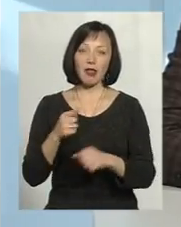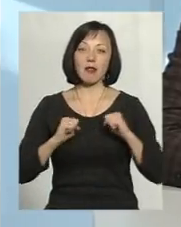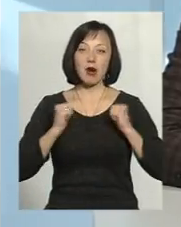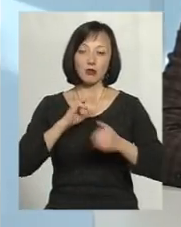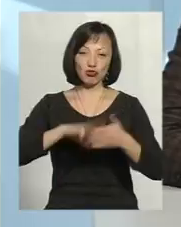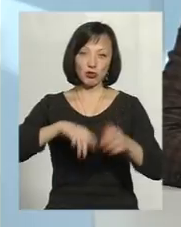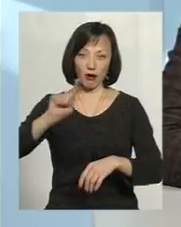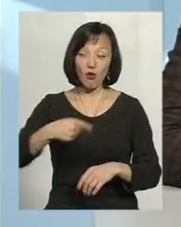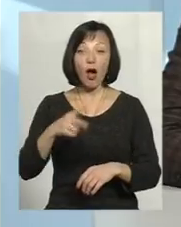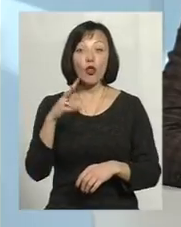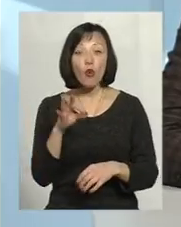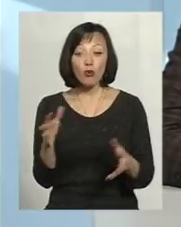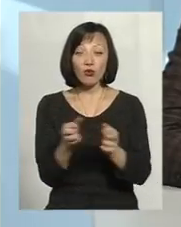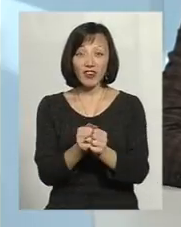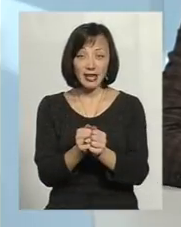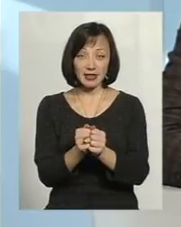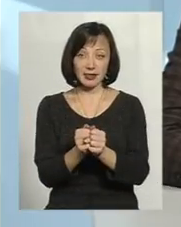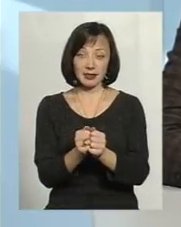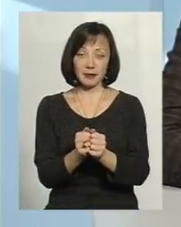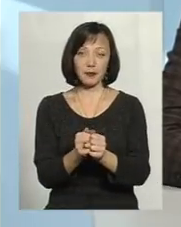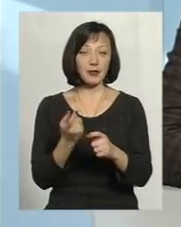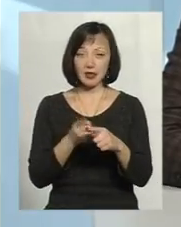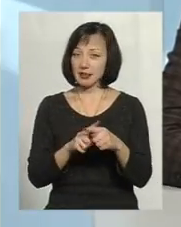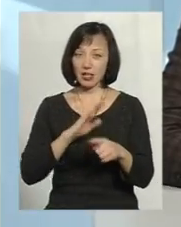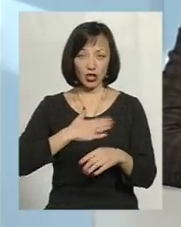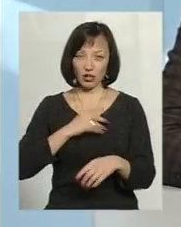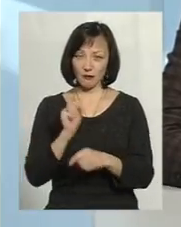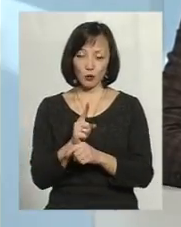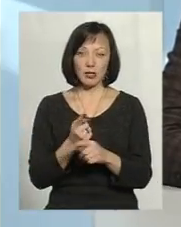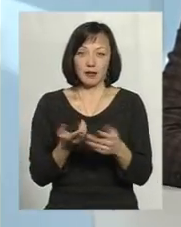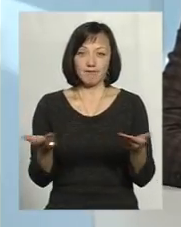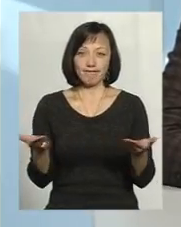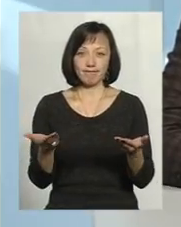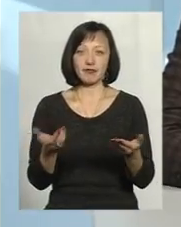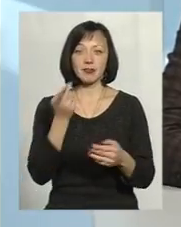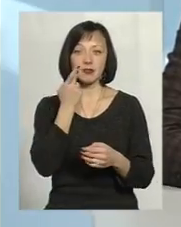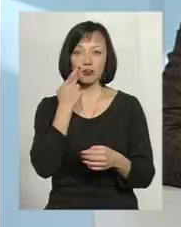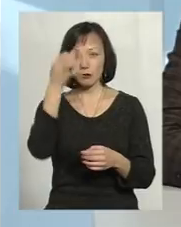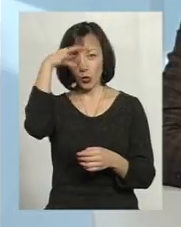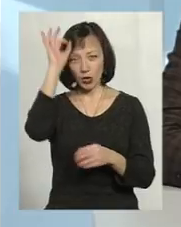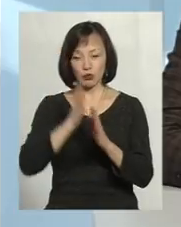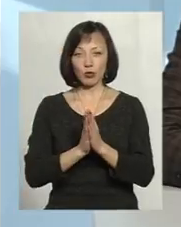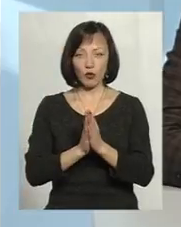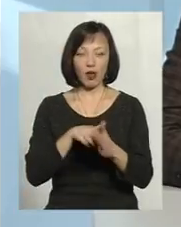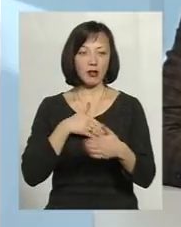максимально штрафувати. Ну, але ловити, насправді, це теж не наша функція тут, бо ми завжди поліцію просимо,